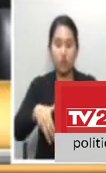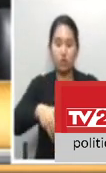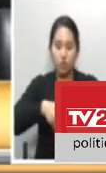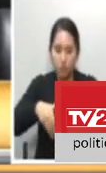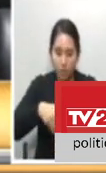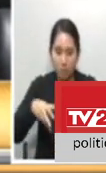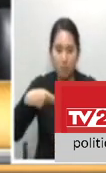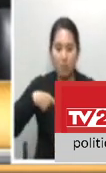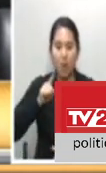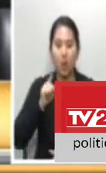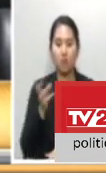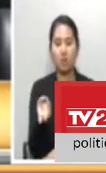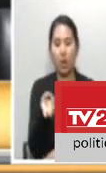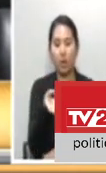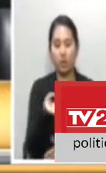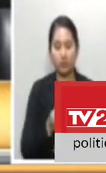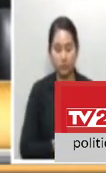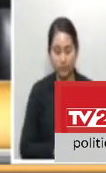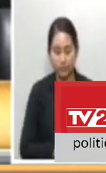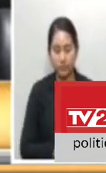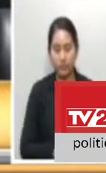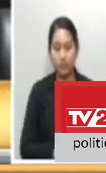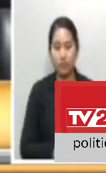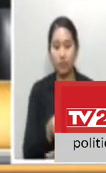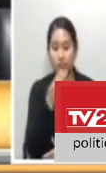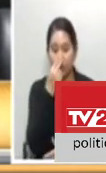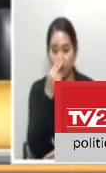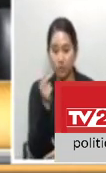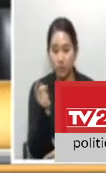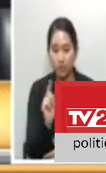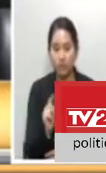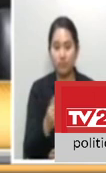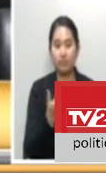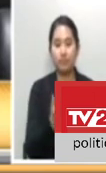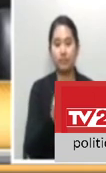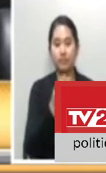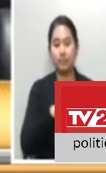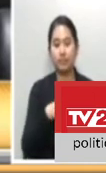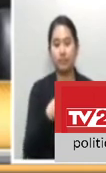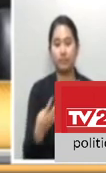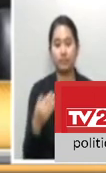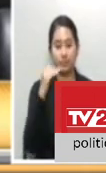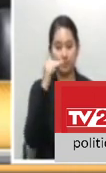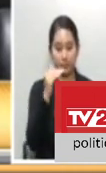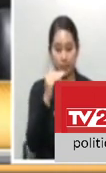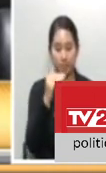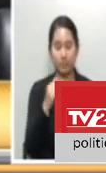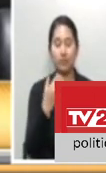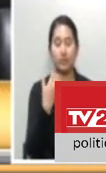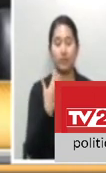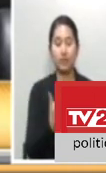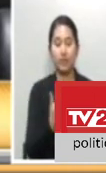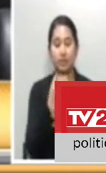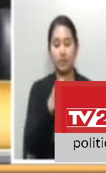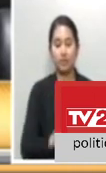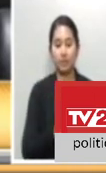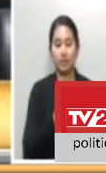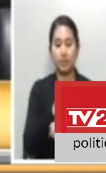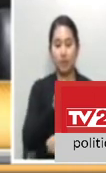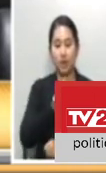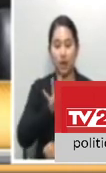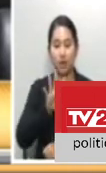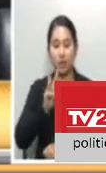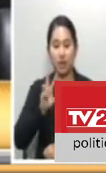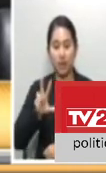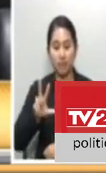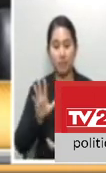ากวกมาดูว่ากรอบของงบประมาณรายจ่ายประจำปี2563